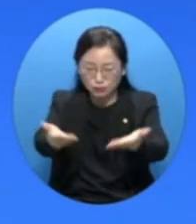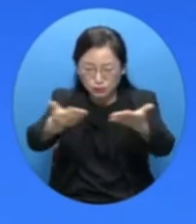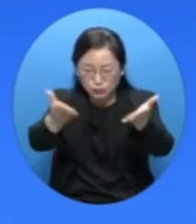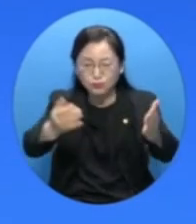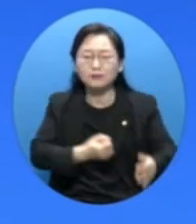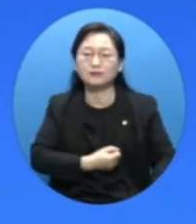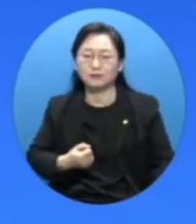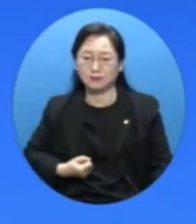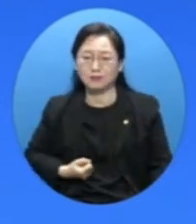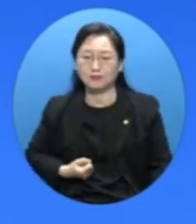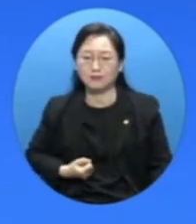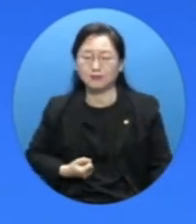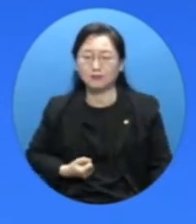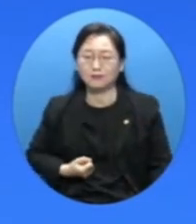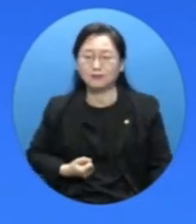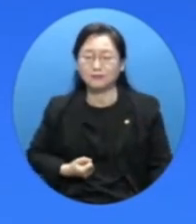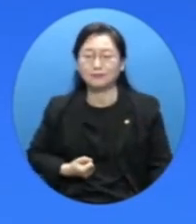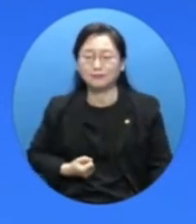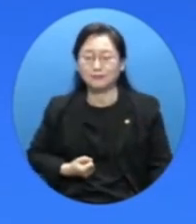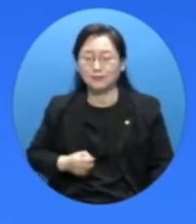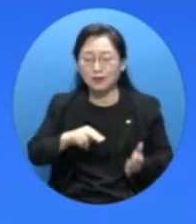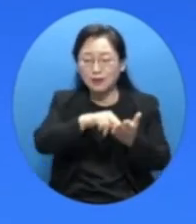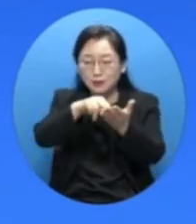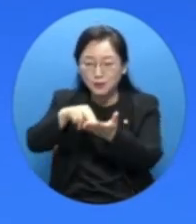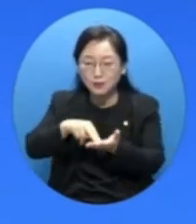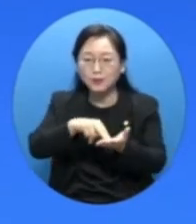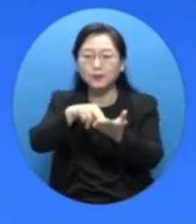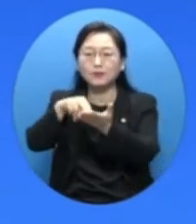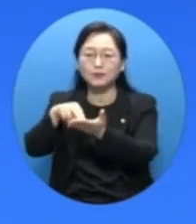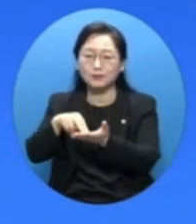그리고 이 땅에서 외롭게